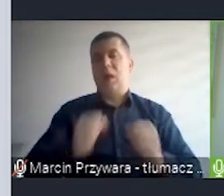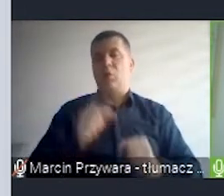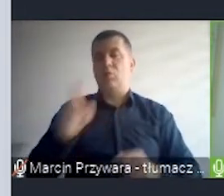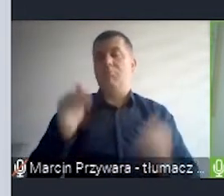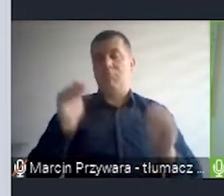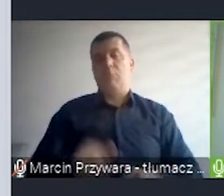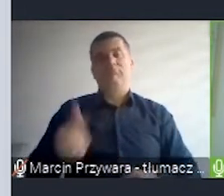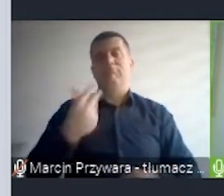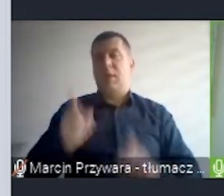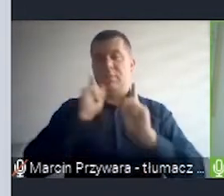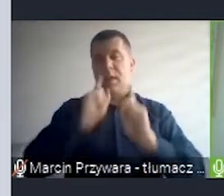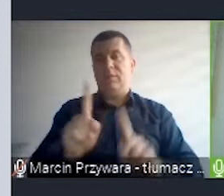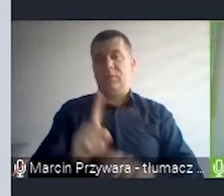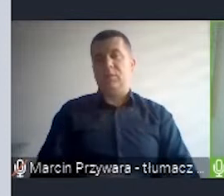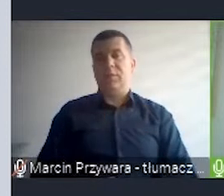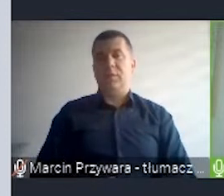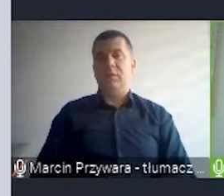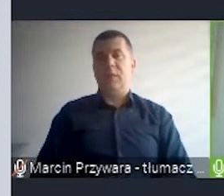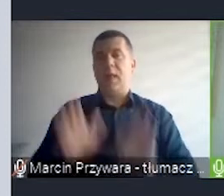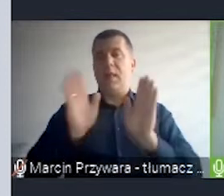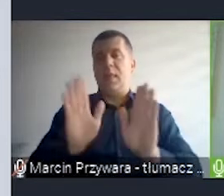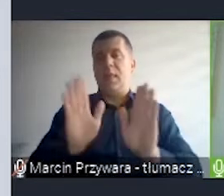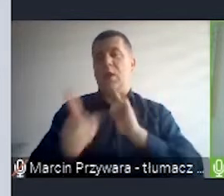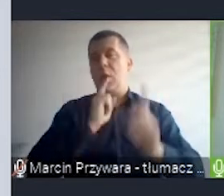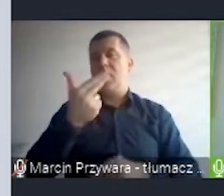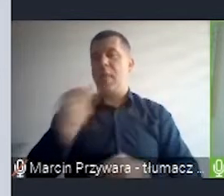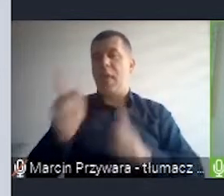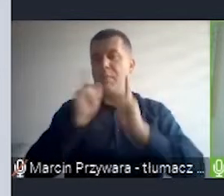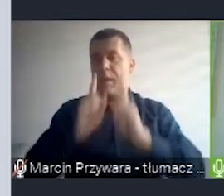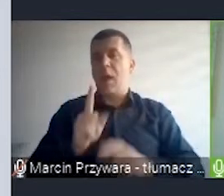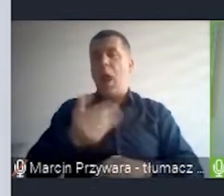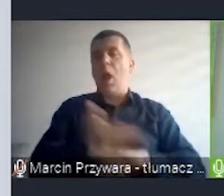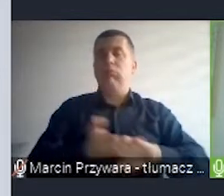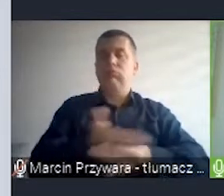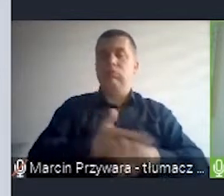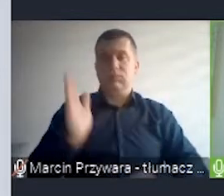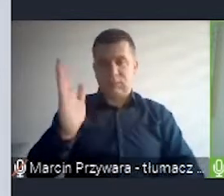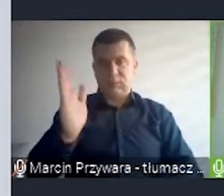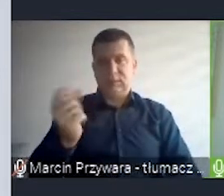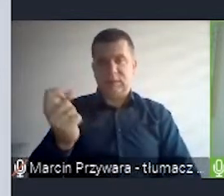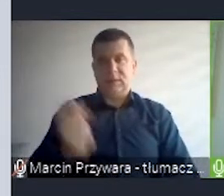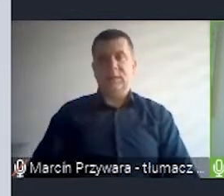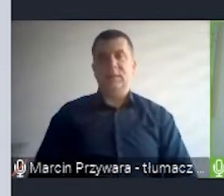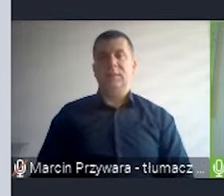stanowić nieprawidłowość. Na razie rozmawiamy o nieprawidłowości, do nadużycia dotrzemy za chwilę.